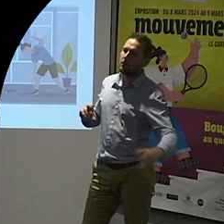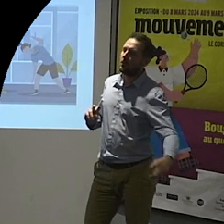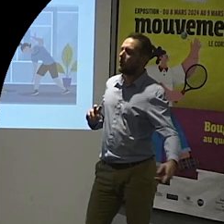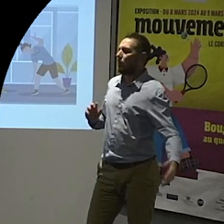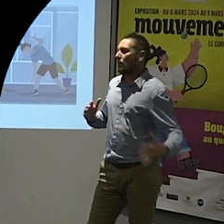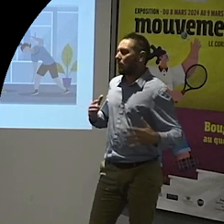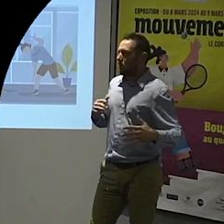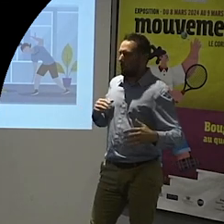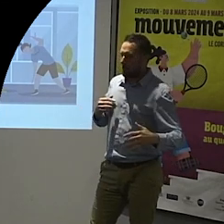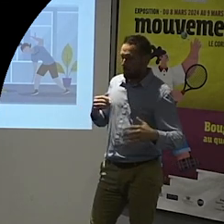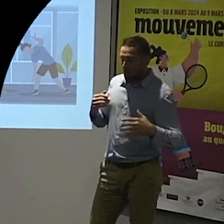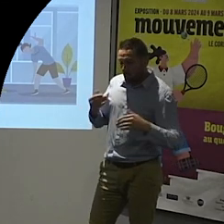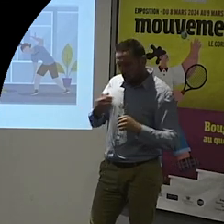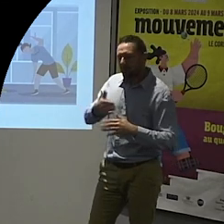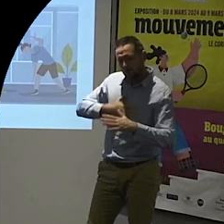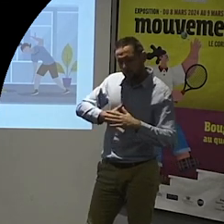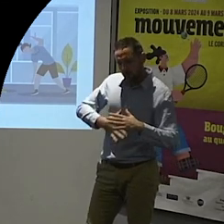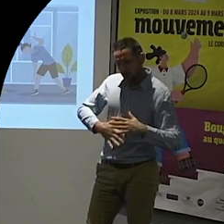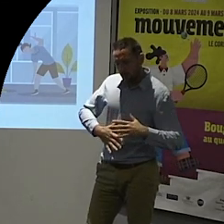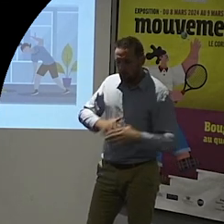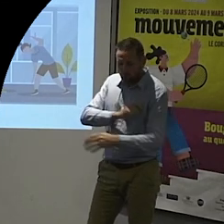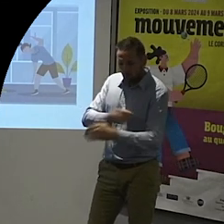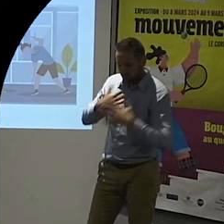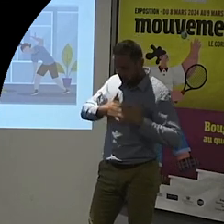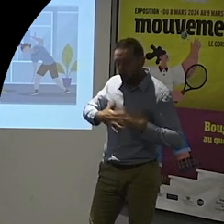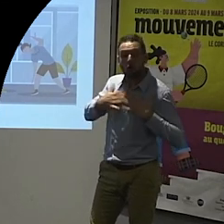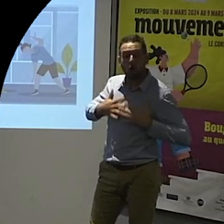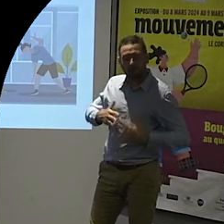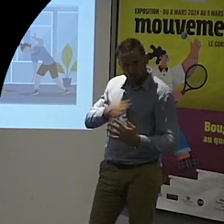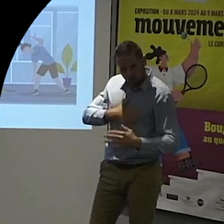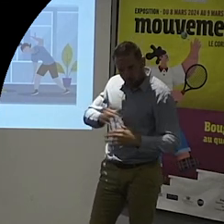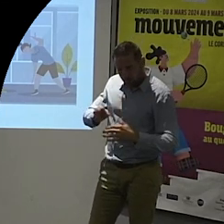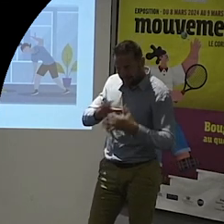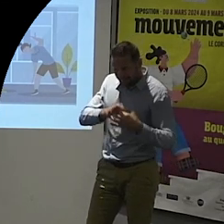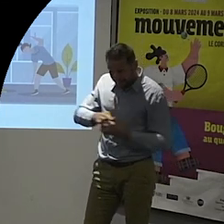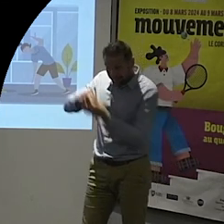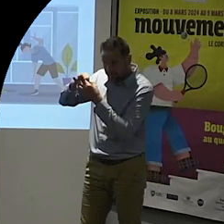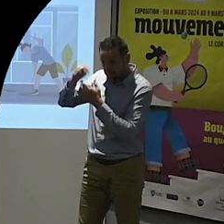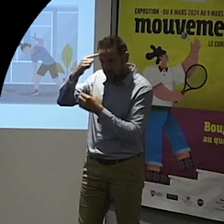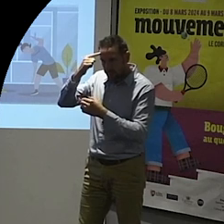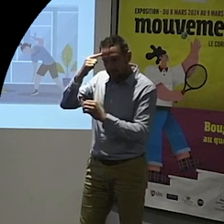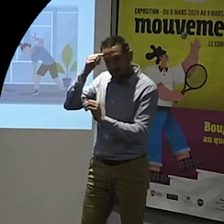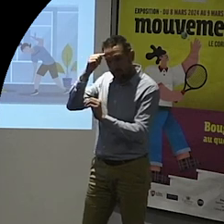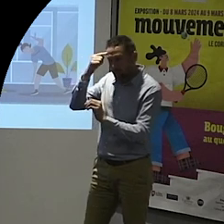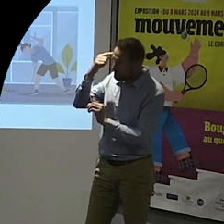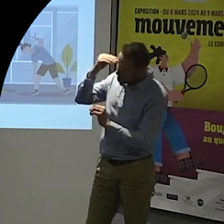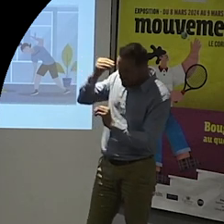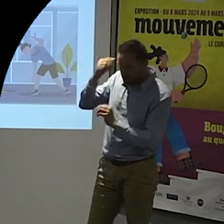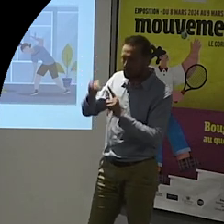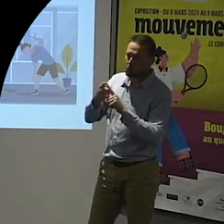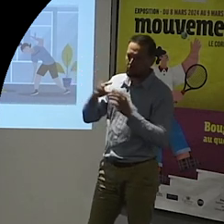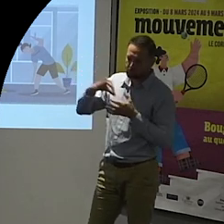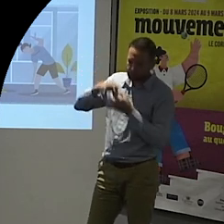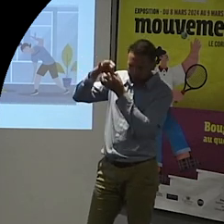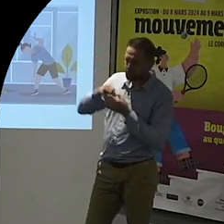que le corps, le physique, mais la tête, ce qui pour moi l'important, ce sont les deux à égalité. Donc mise en mouvement, donc